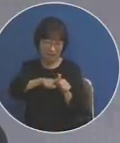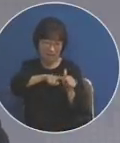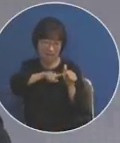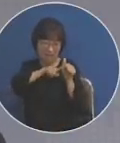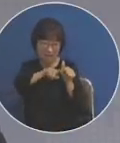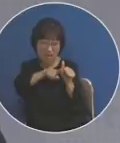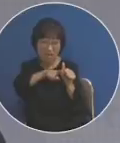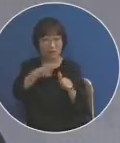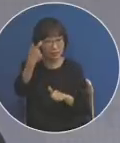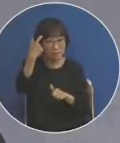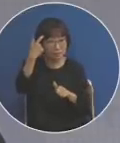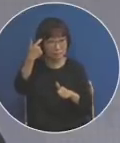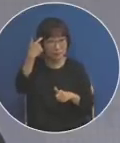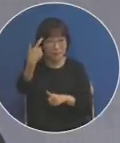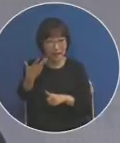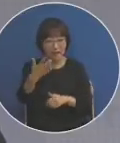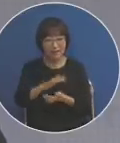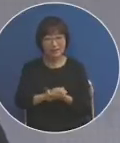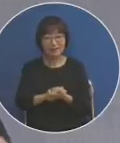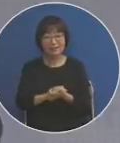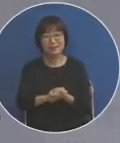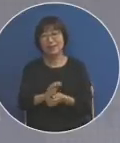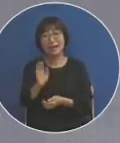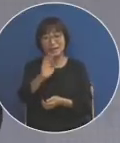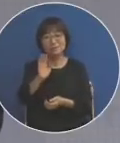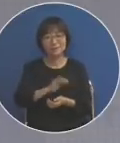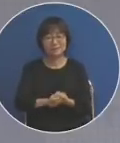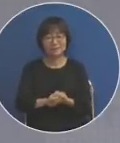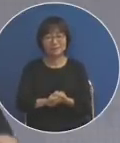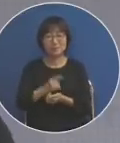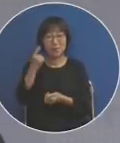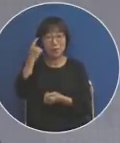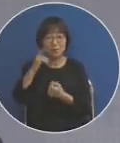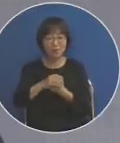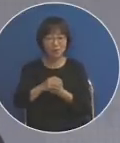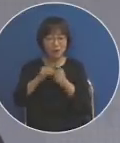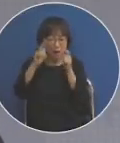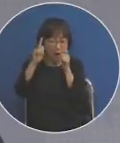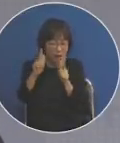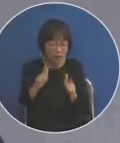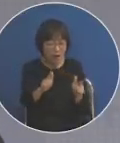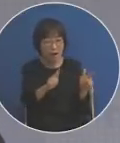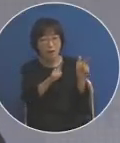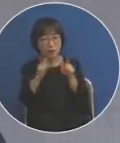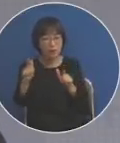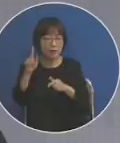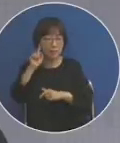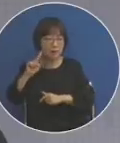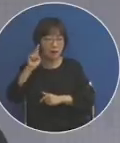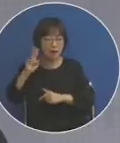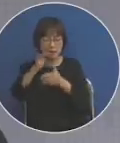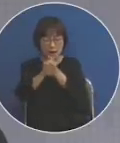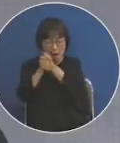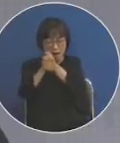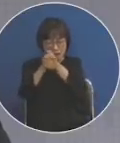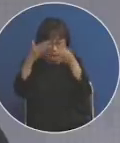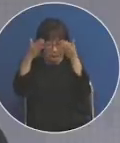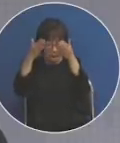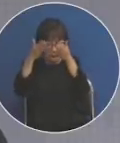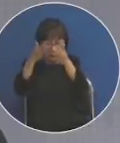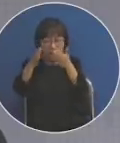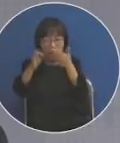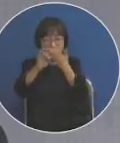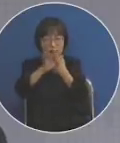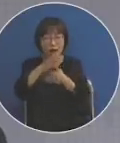That's not it. 종일 종야 기도 며칠 해 보면 내 생각이 얼마나 틀렸다는 걸 알게 돼요. When you pray all day and all night for just a couple of days you come to